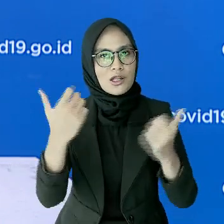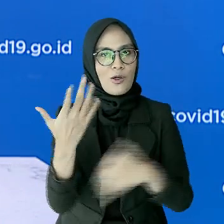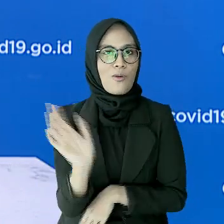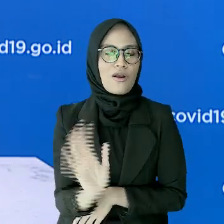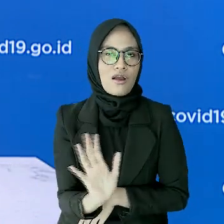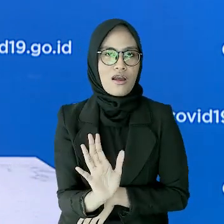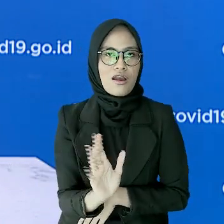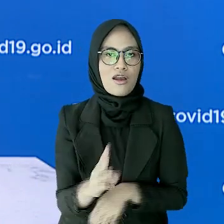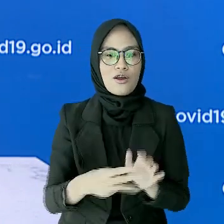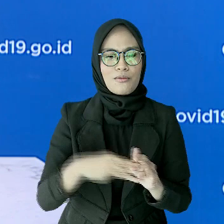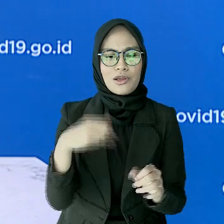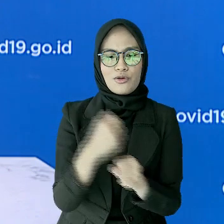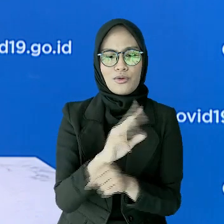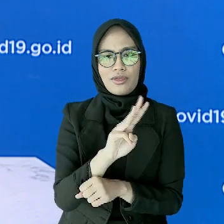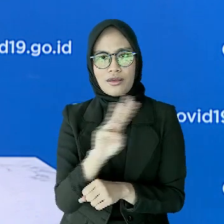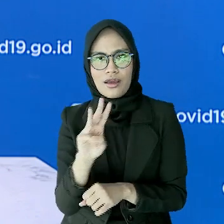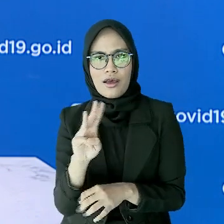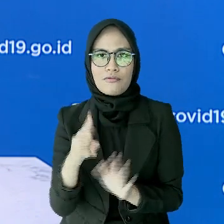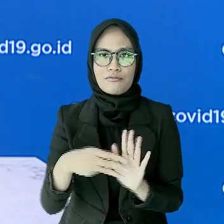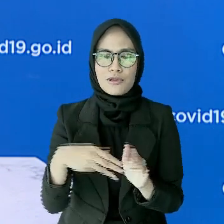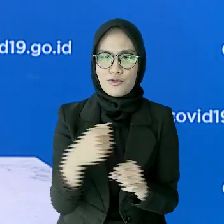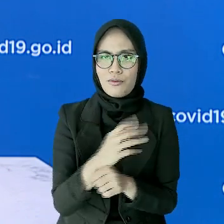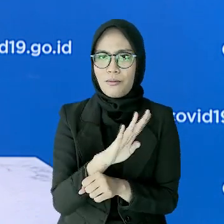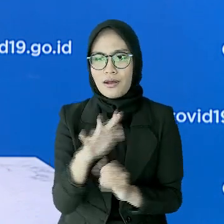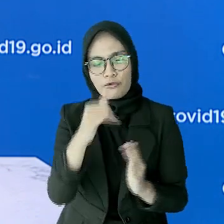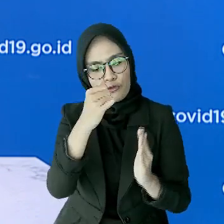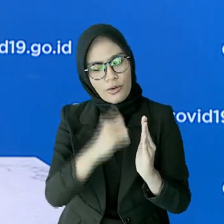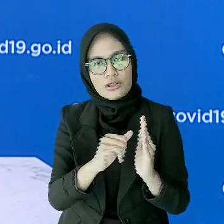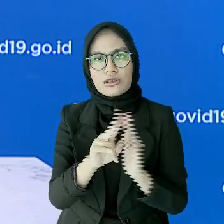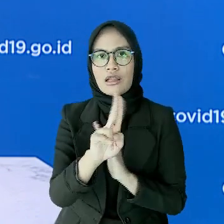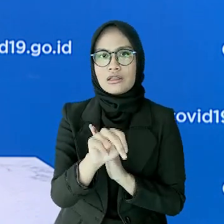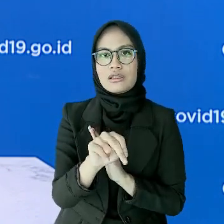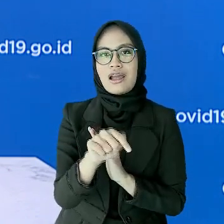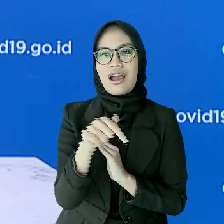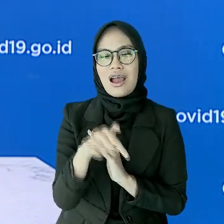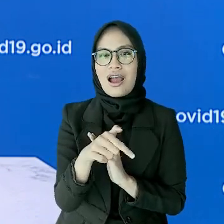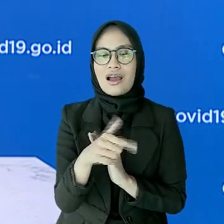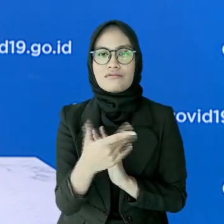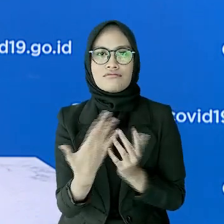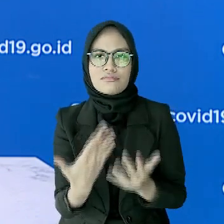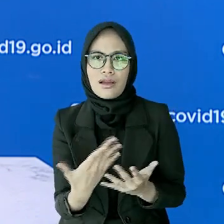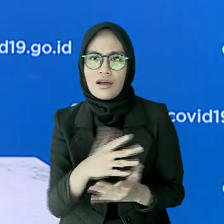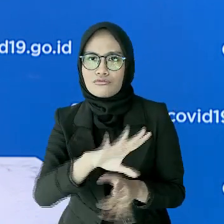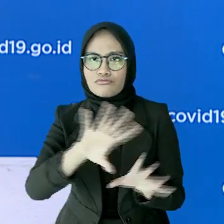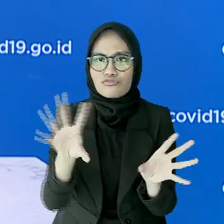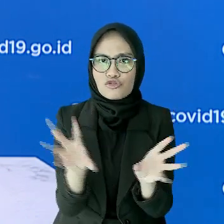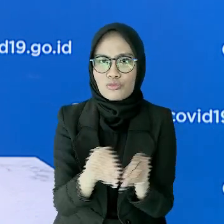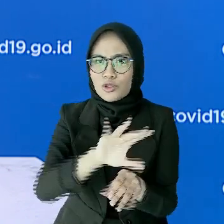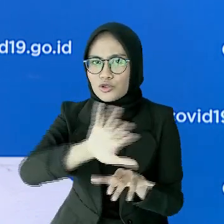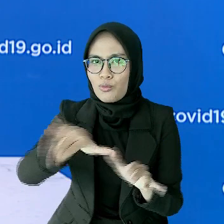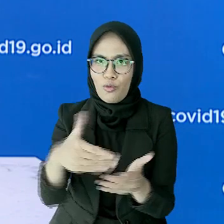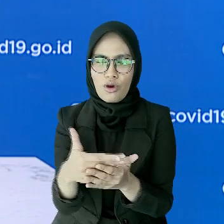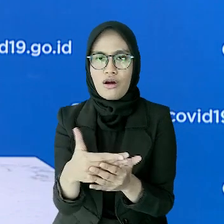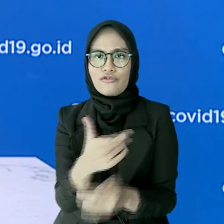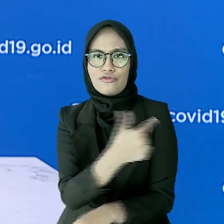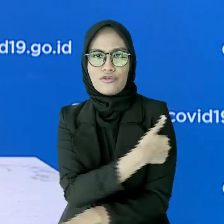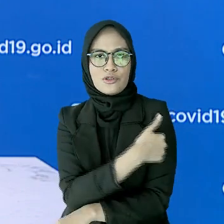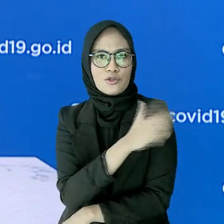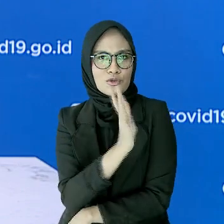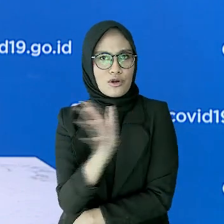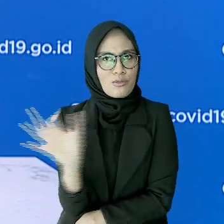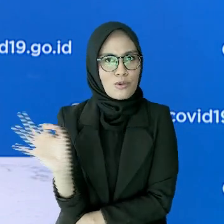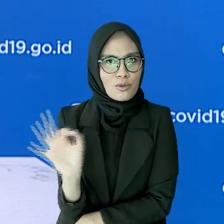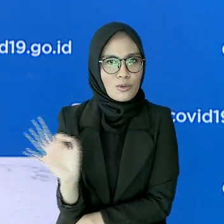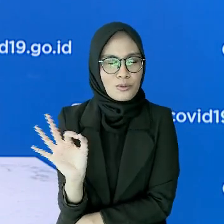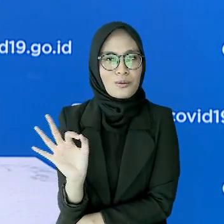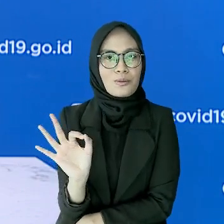keempat di akhir tahun 2021. Hasil inilah yang nantinya dapat memberikan informasi seberapa besar